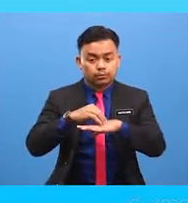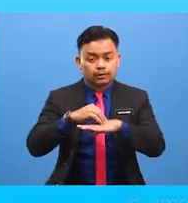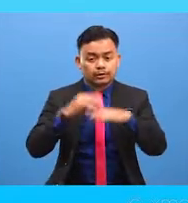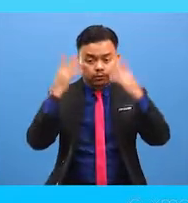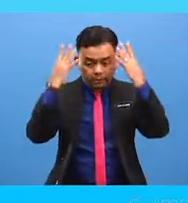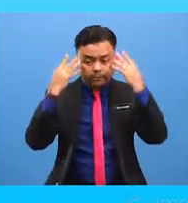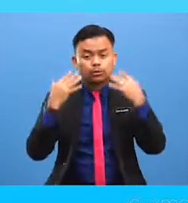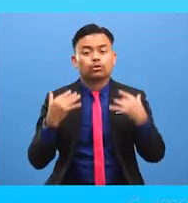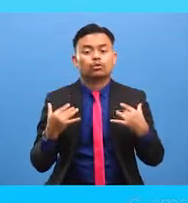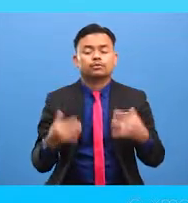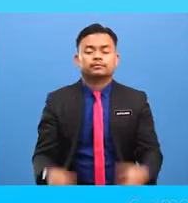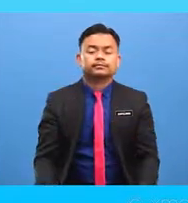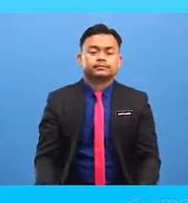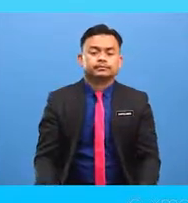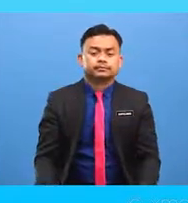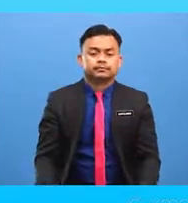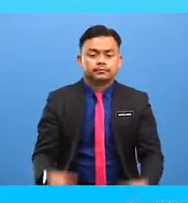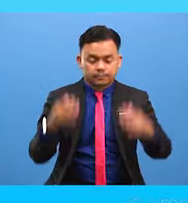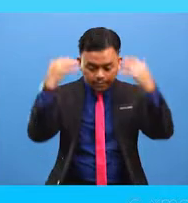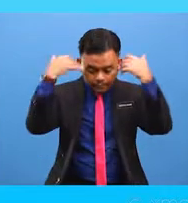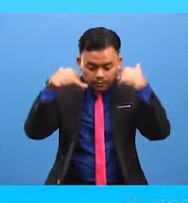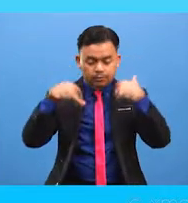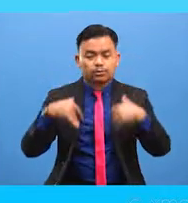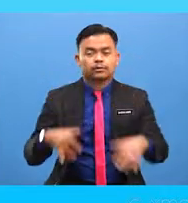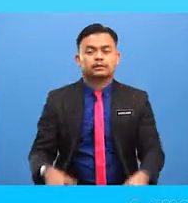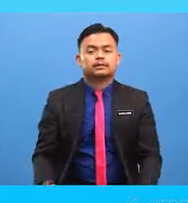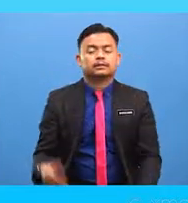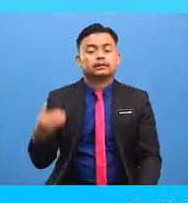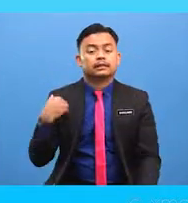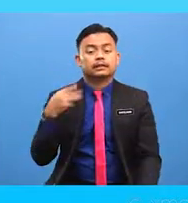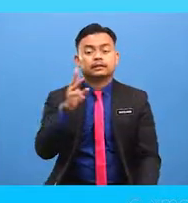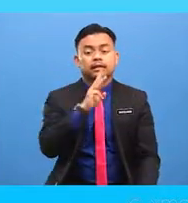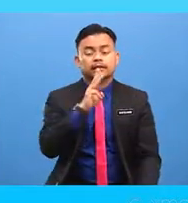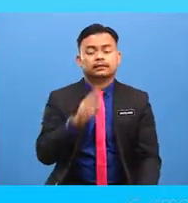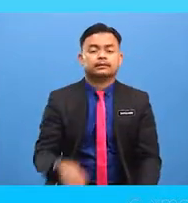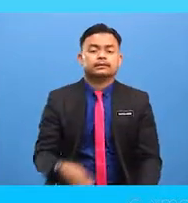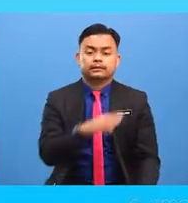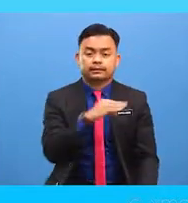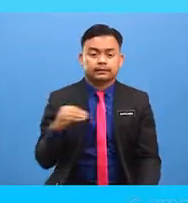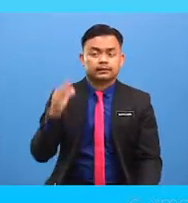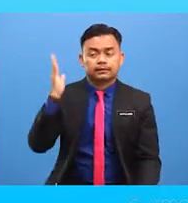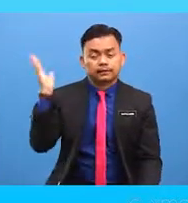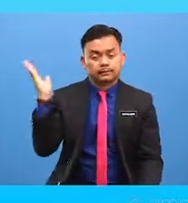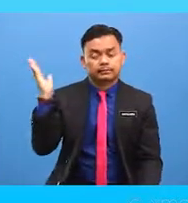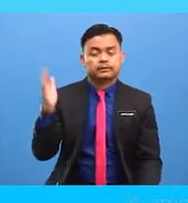peluh. Peluh ini mengandungi air dan garam mineral.